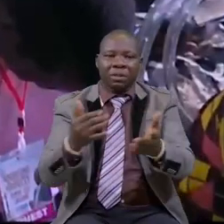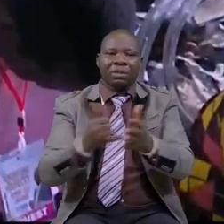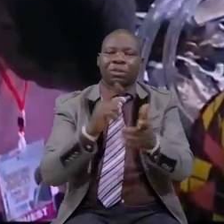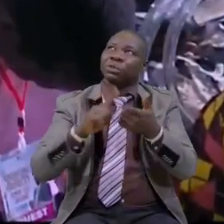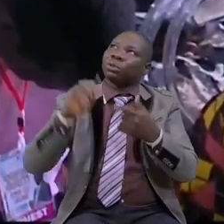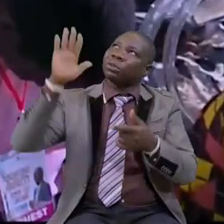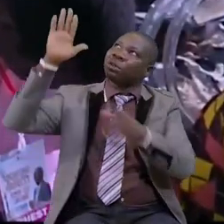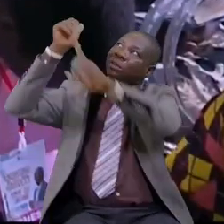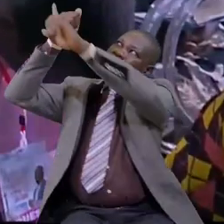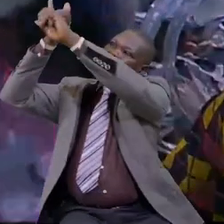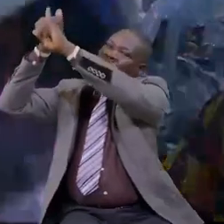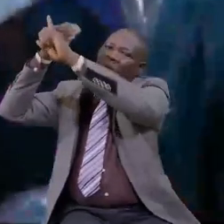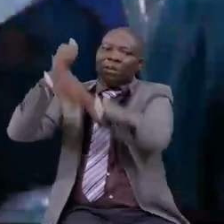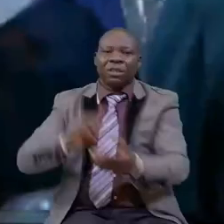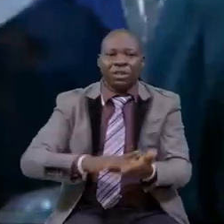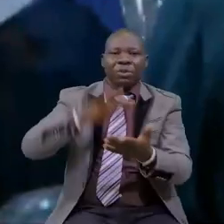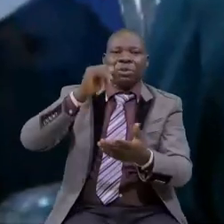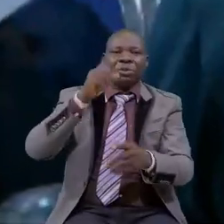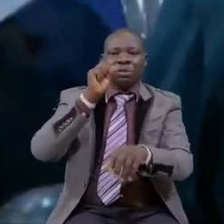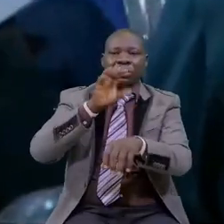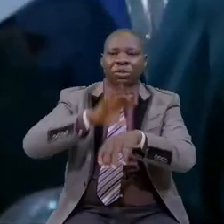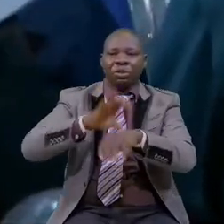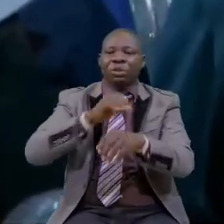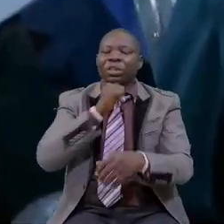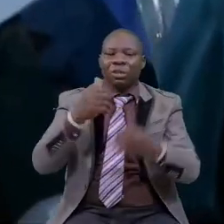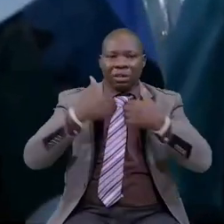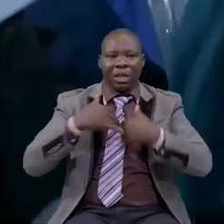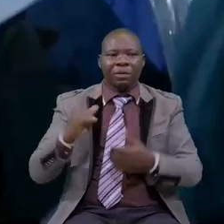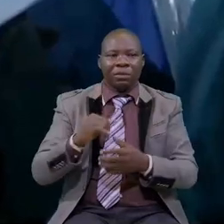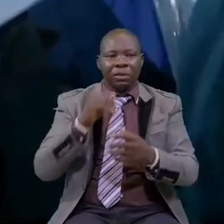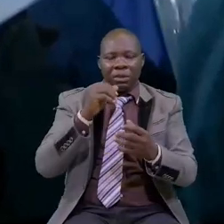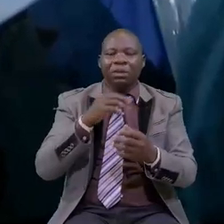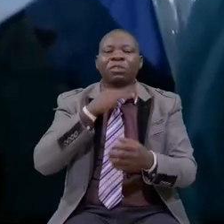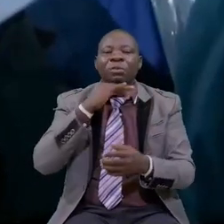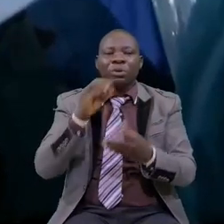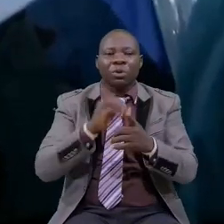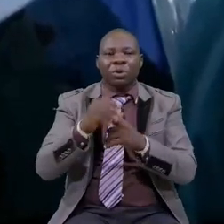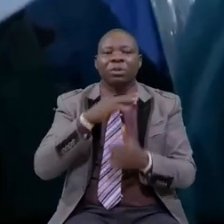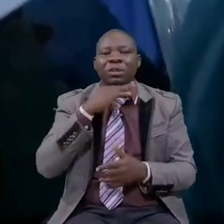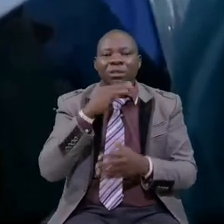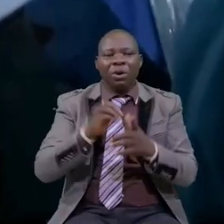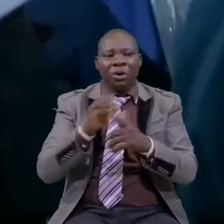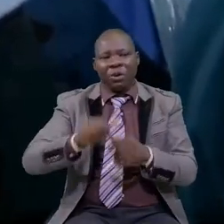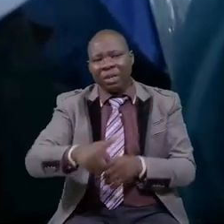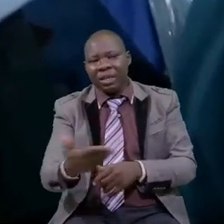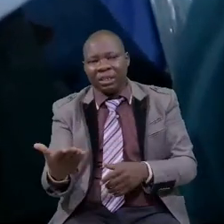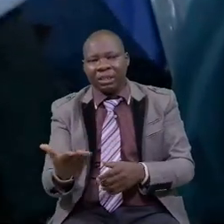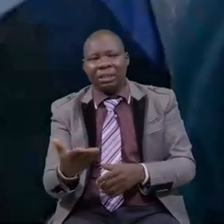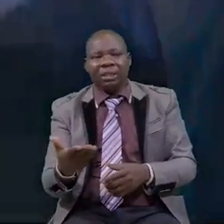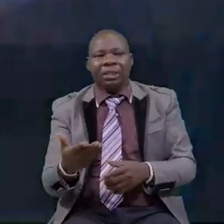église glorieuse, sans tache, ni ride, ni rien de